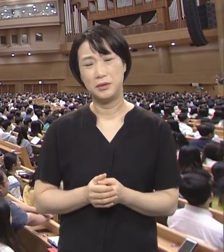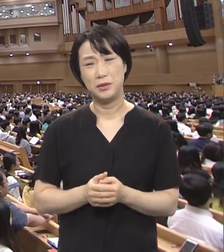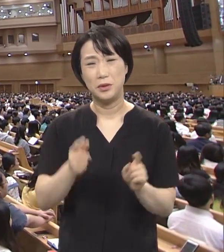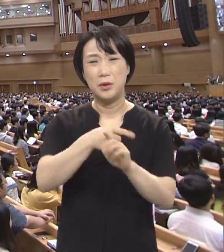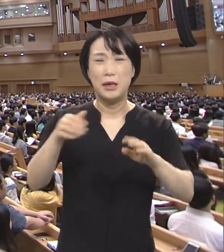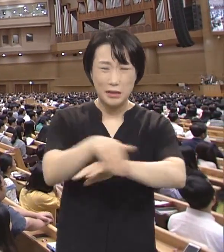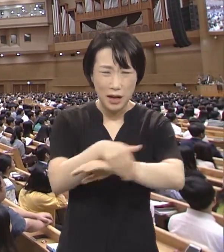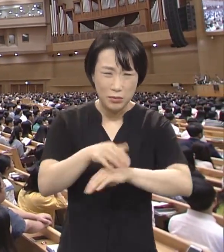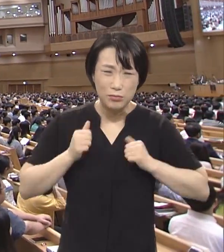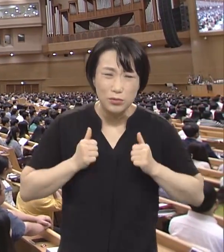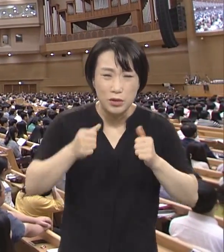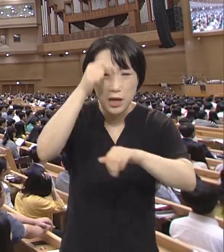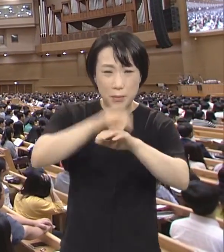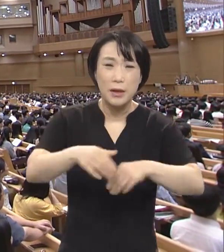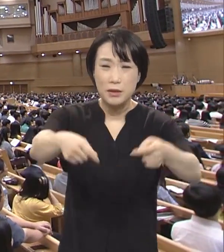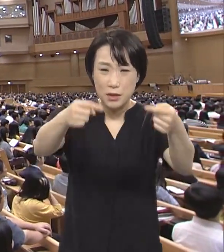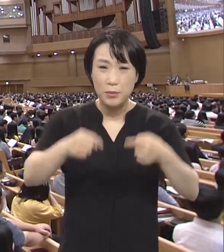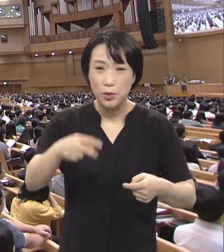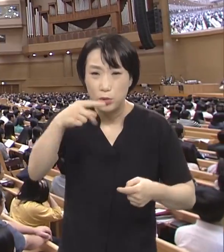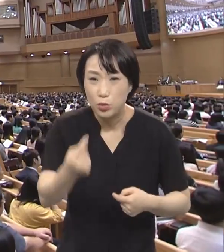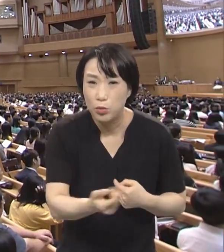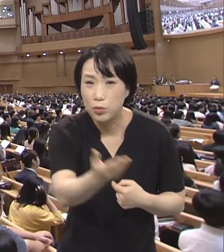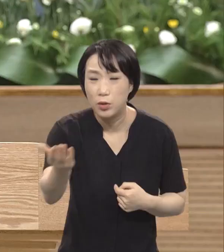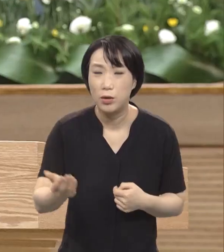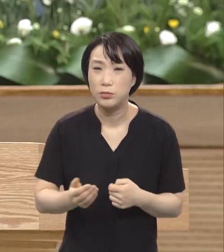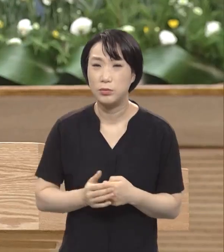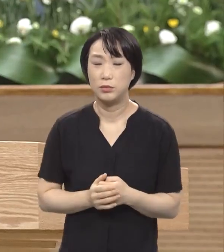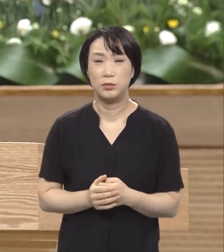교회 와서 예배 드려도